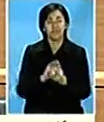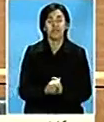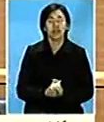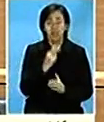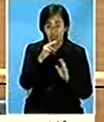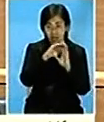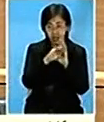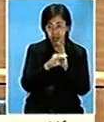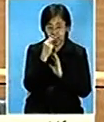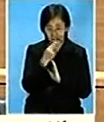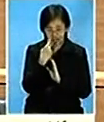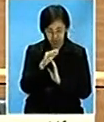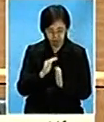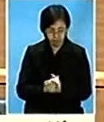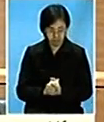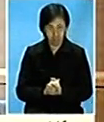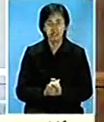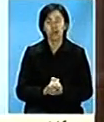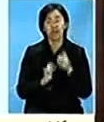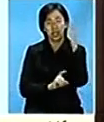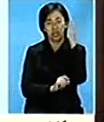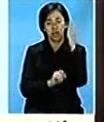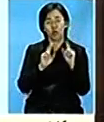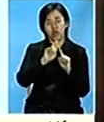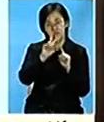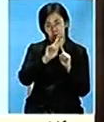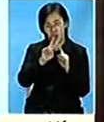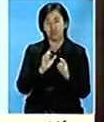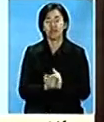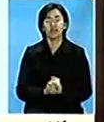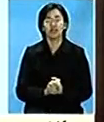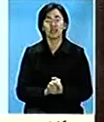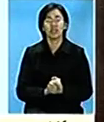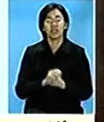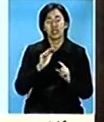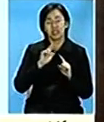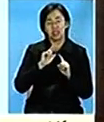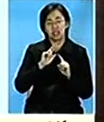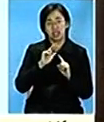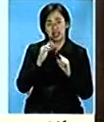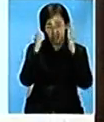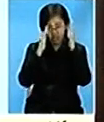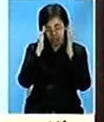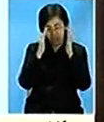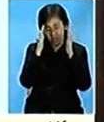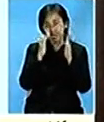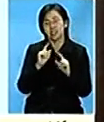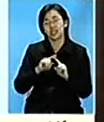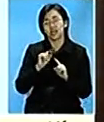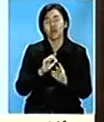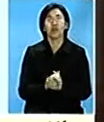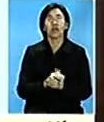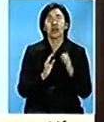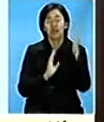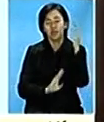จะเห็นอยู่ตรงนี้ก็คือว่าสิงคโปร์อยู่อันดับ2นะครับจากอันดับ3มาเลเซียอันดับที่21จากอันดับที่26บรูไนอัน